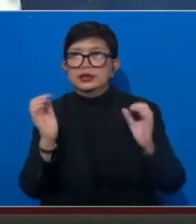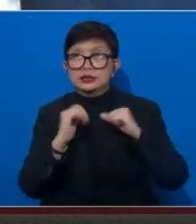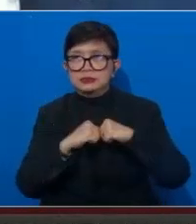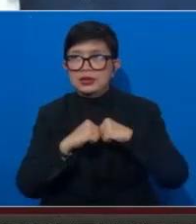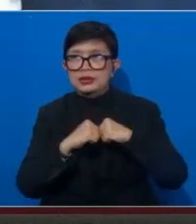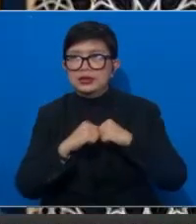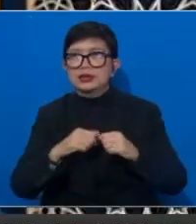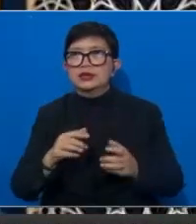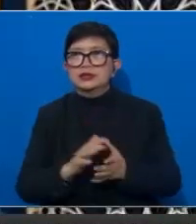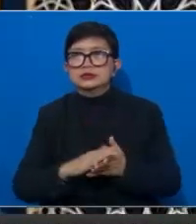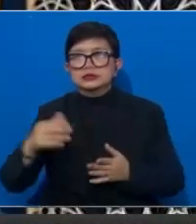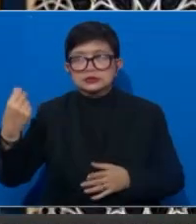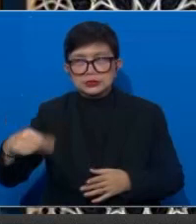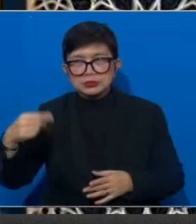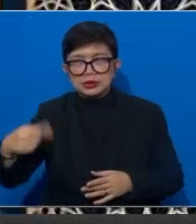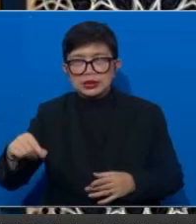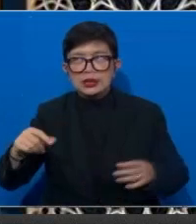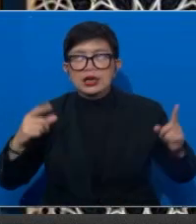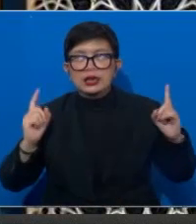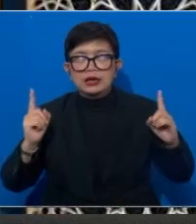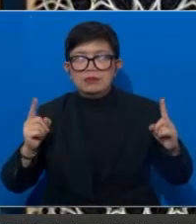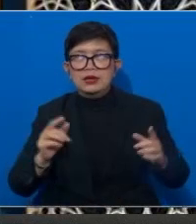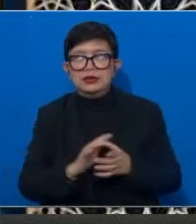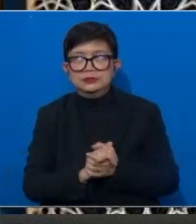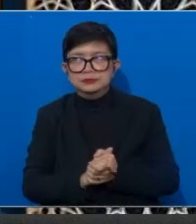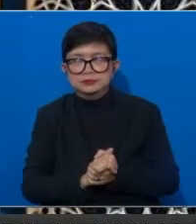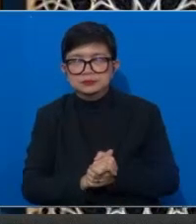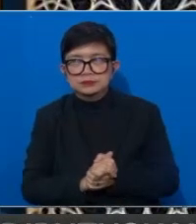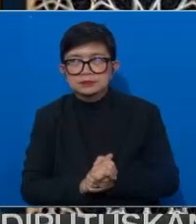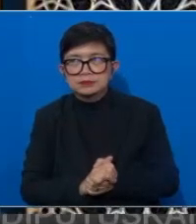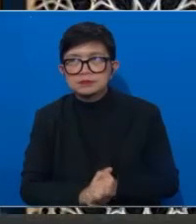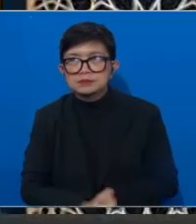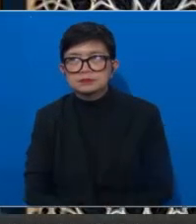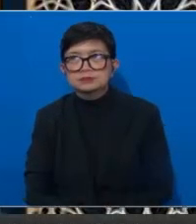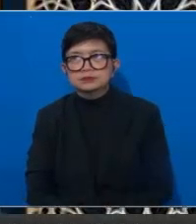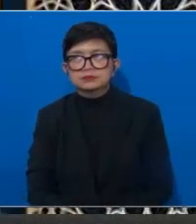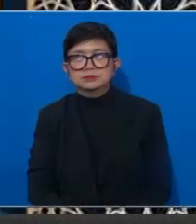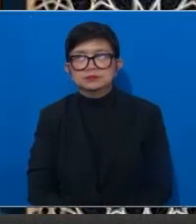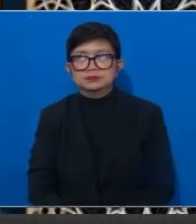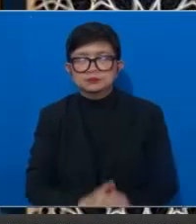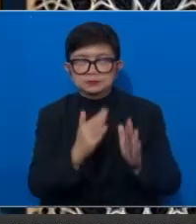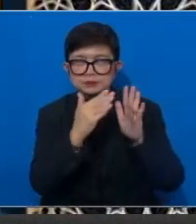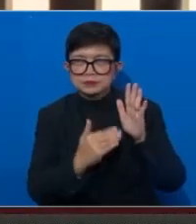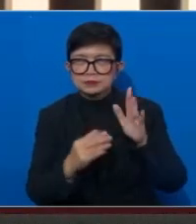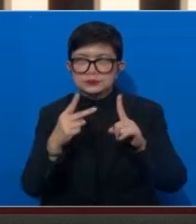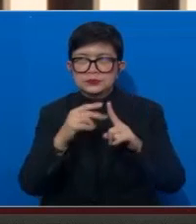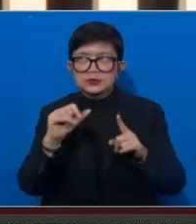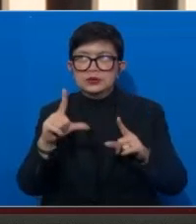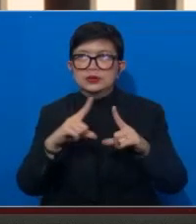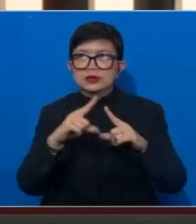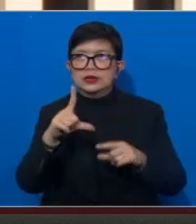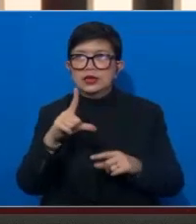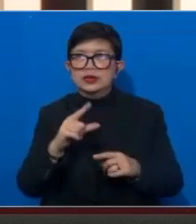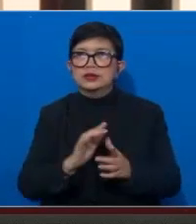Menteri Agama Brunei Darussalam Indonesia Malaysia dan Singapura. Kriteria hilal oleh Mabims adalah